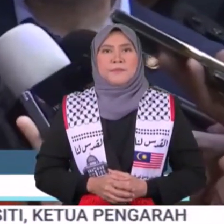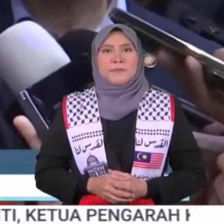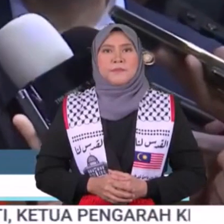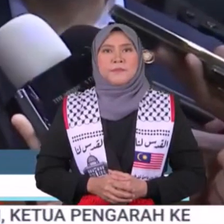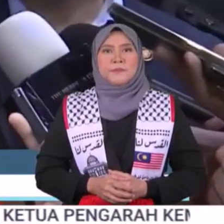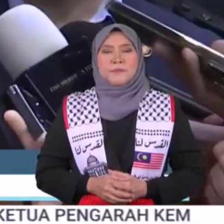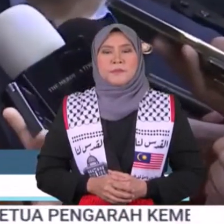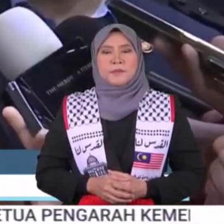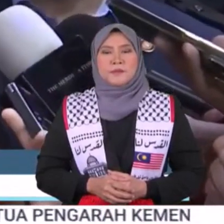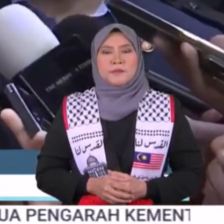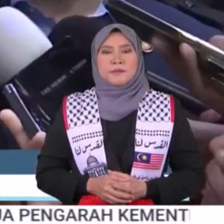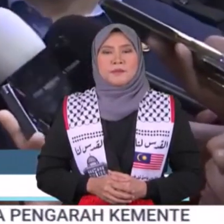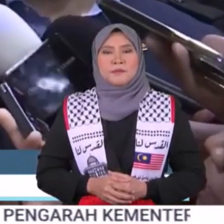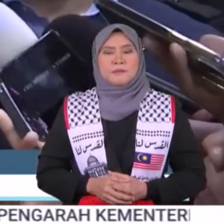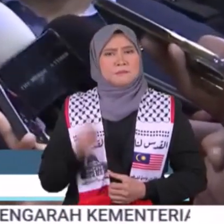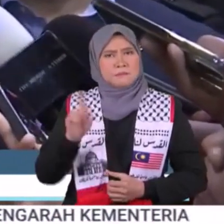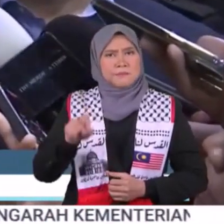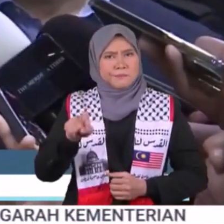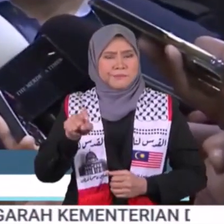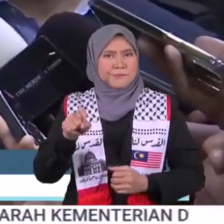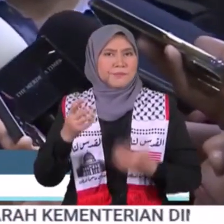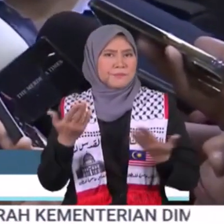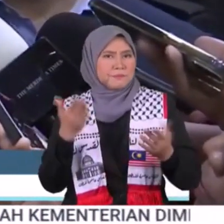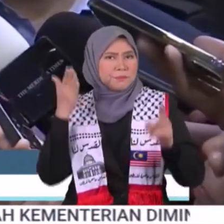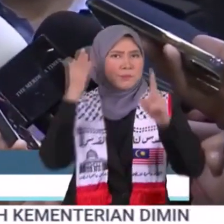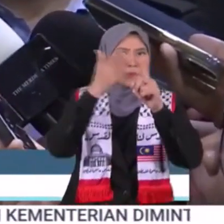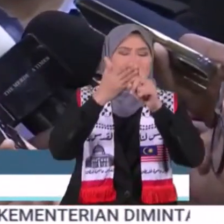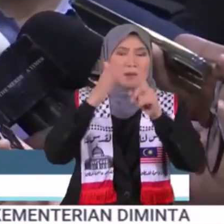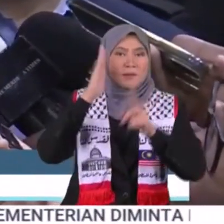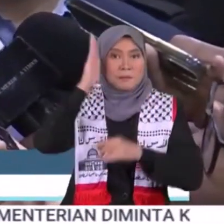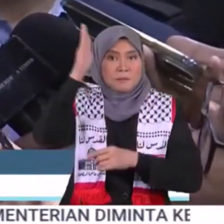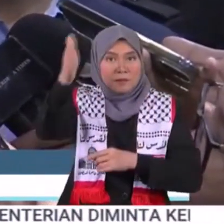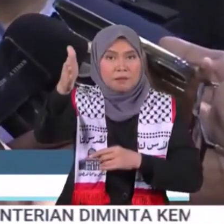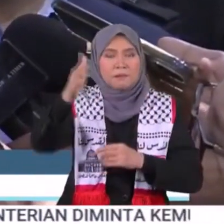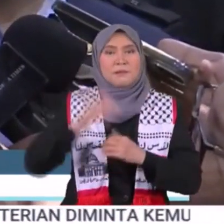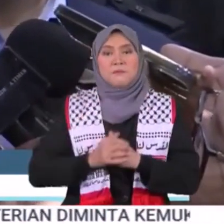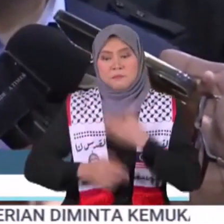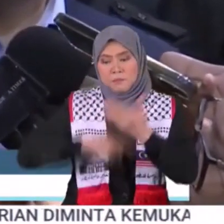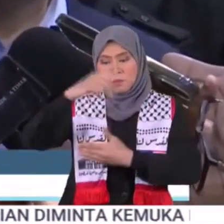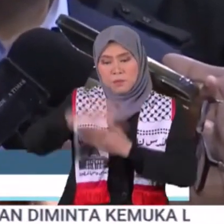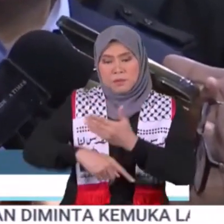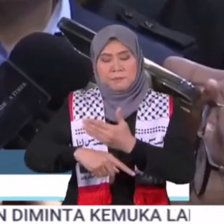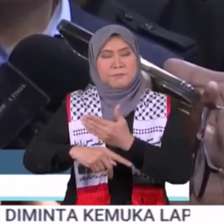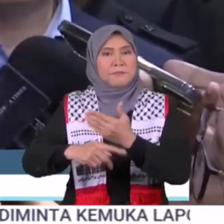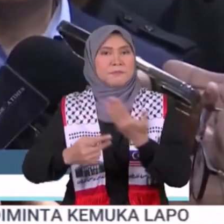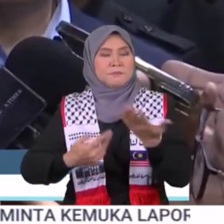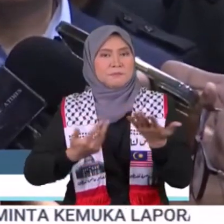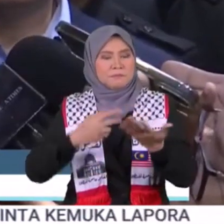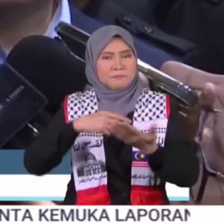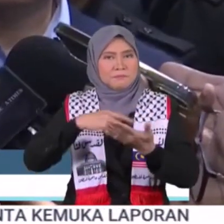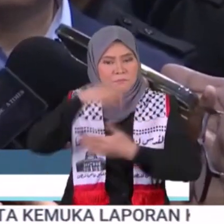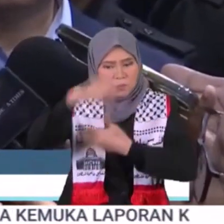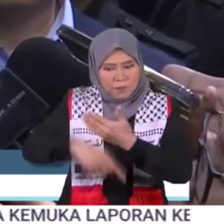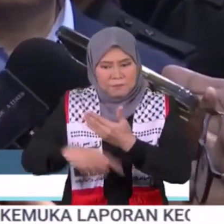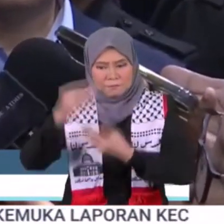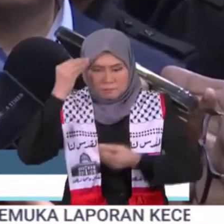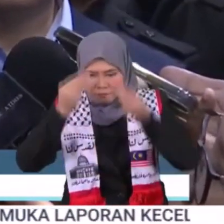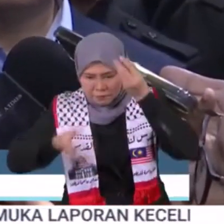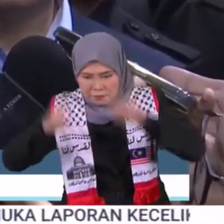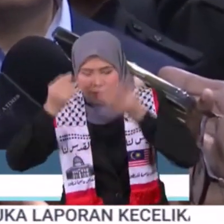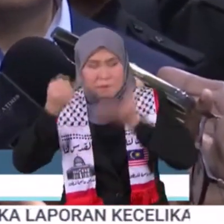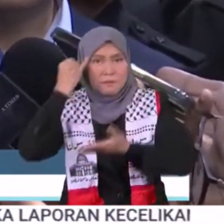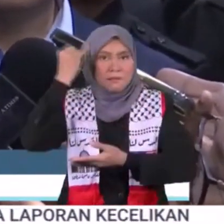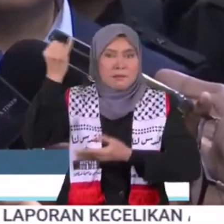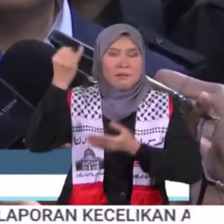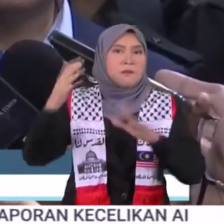Lebih mahu lihat ke depan tentang program pelaksanaan isu-isu lebih dasar yang harus kita maju ke